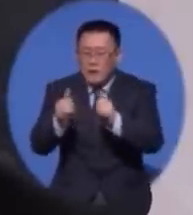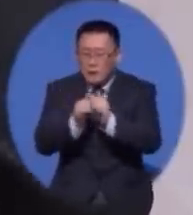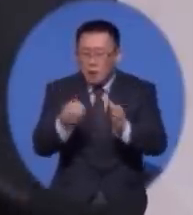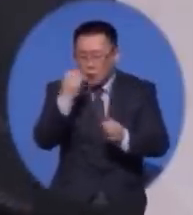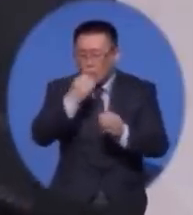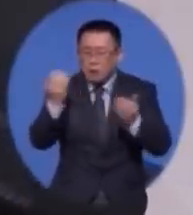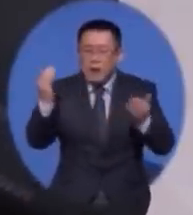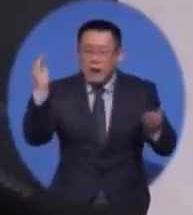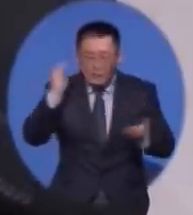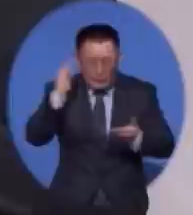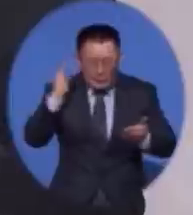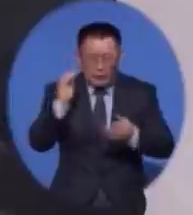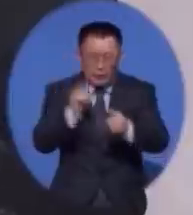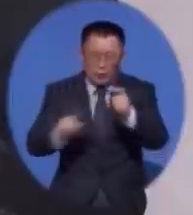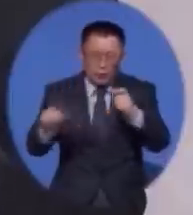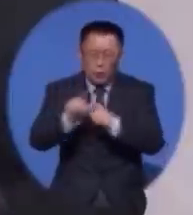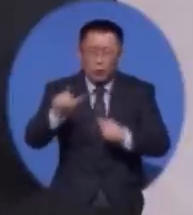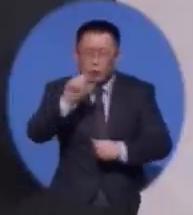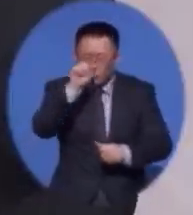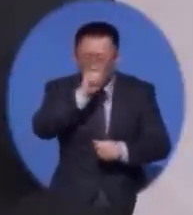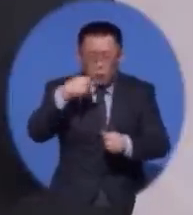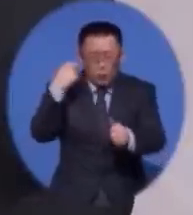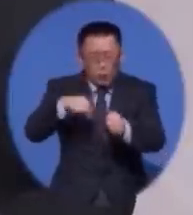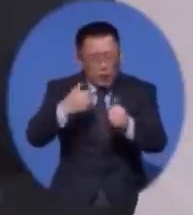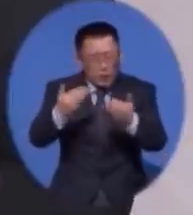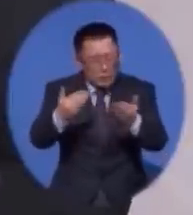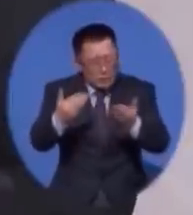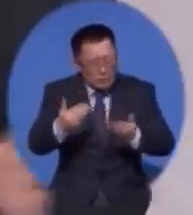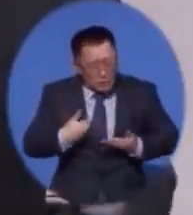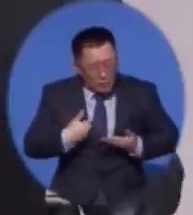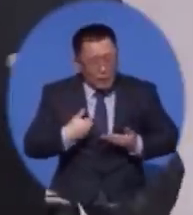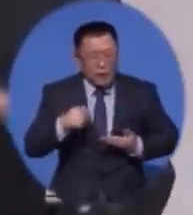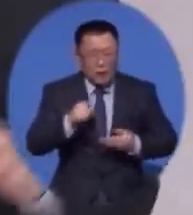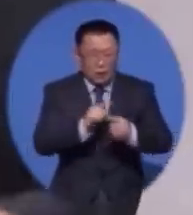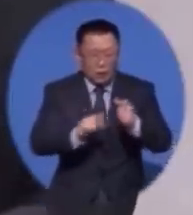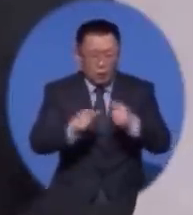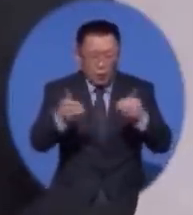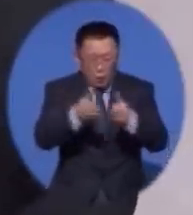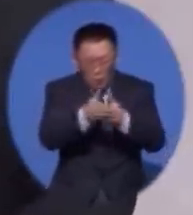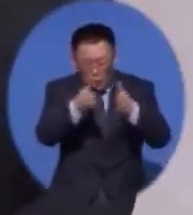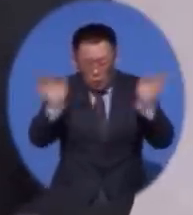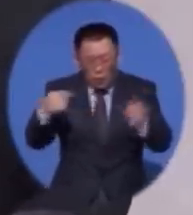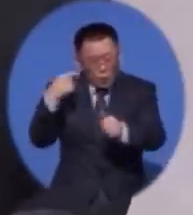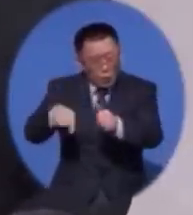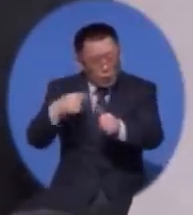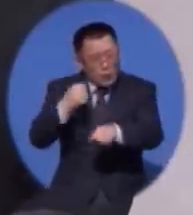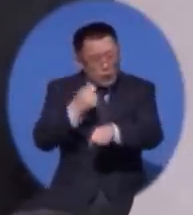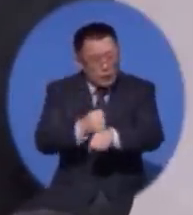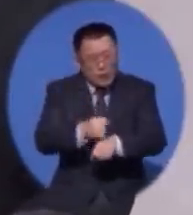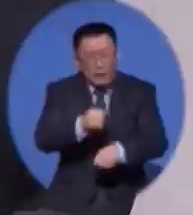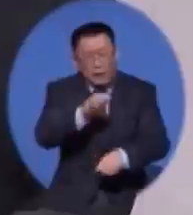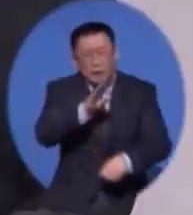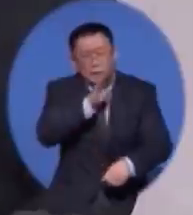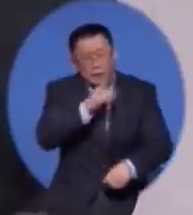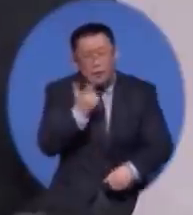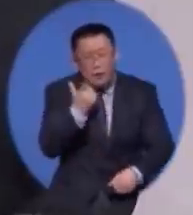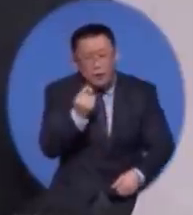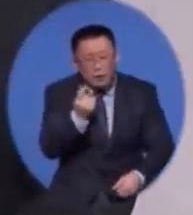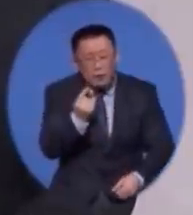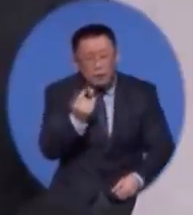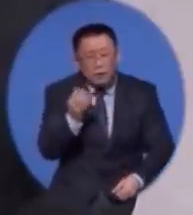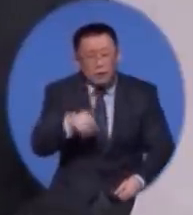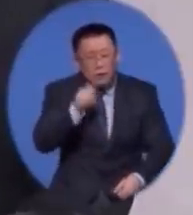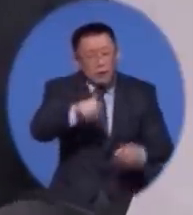고등학생들이 더욱더 좋은 교육을 받을 수 있게끔 넓게 교육 정책을 펴는 것이 맞다라고 생각을 하는데,